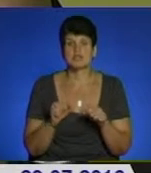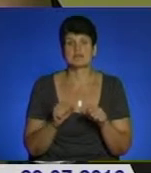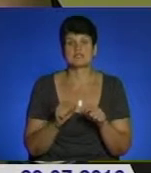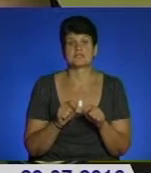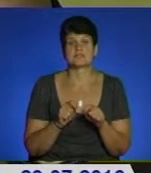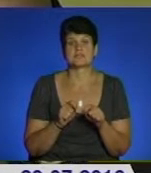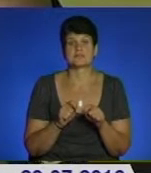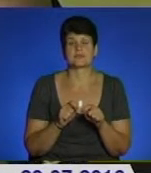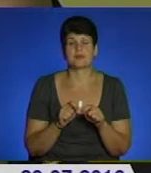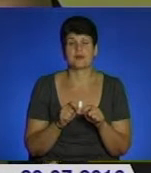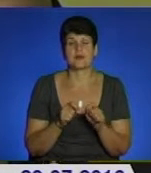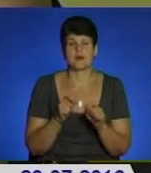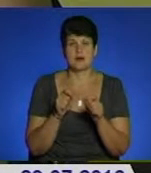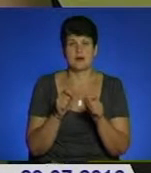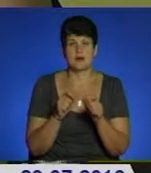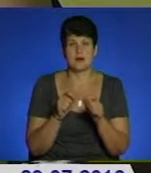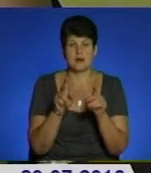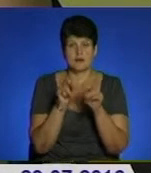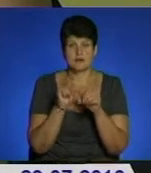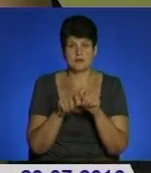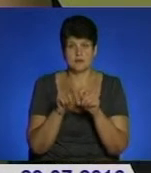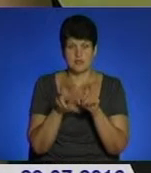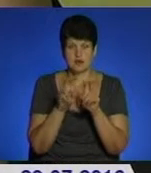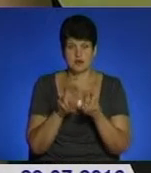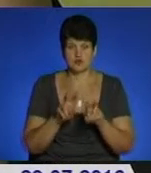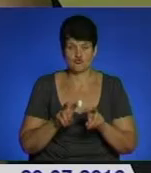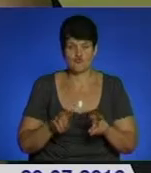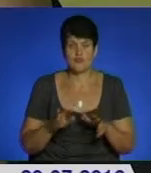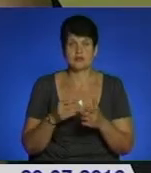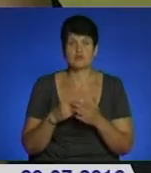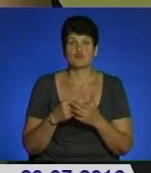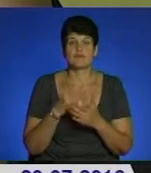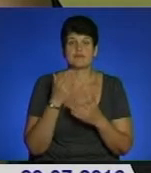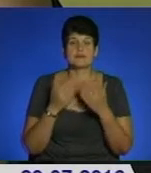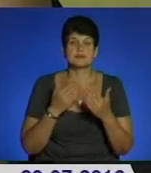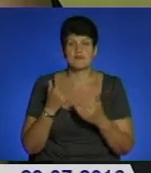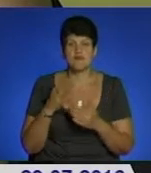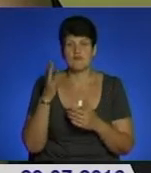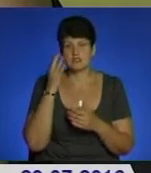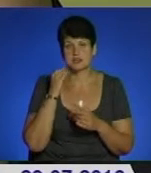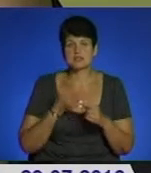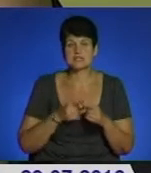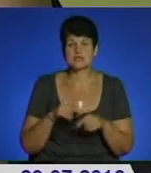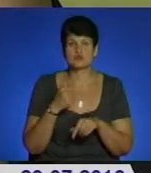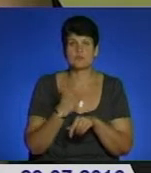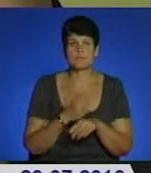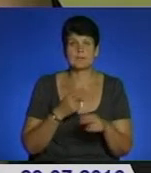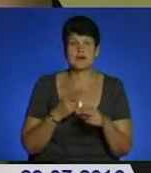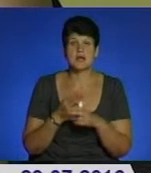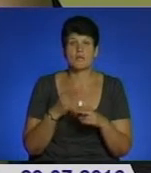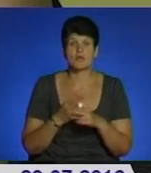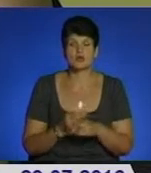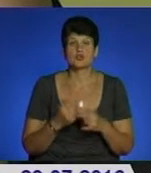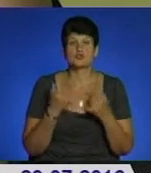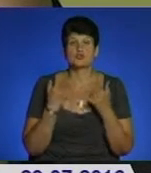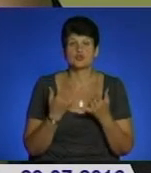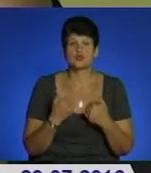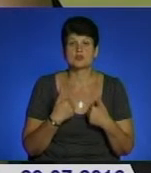режимах аналізувати ці бюджетні запити. Але вважаємо, що це основна перепона, що сьогодні ми не